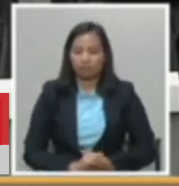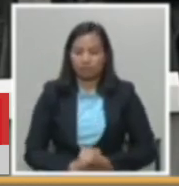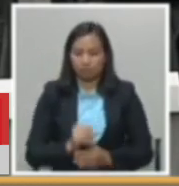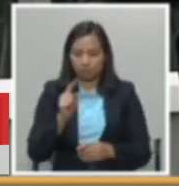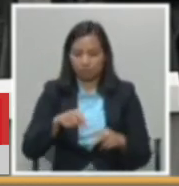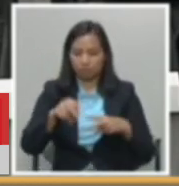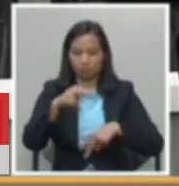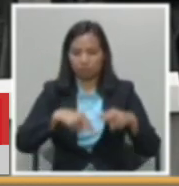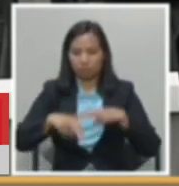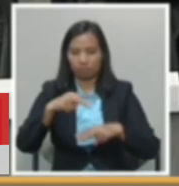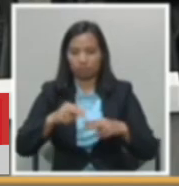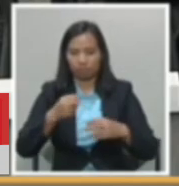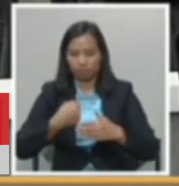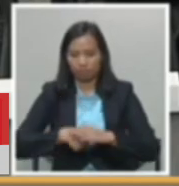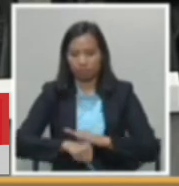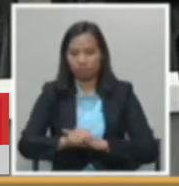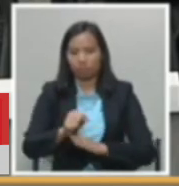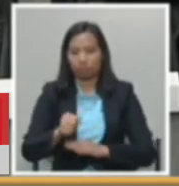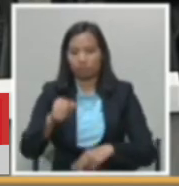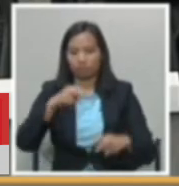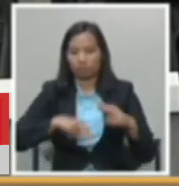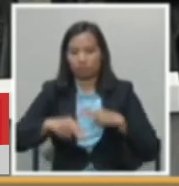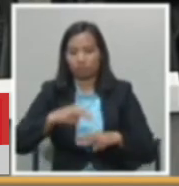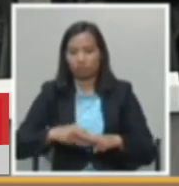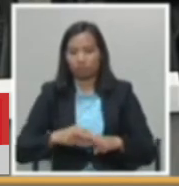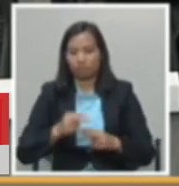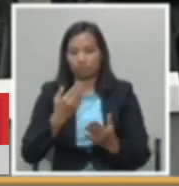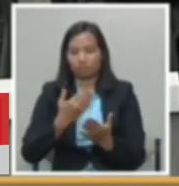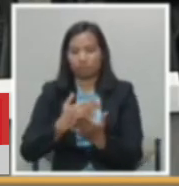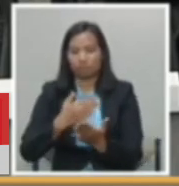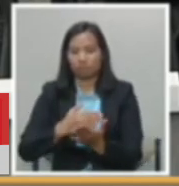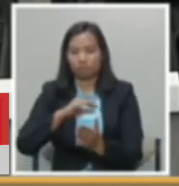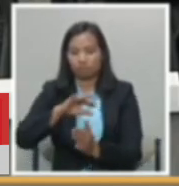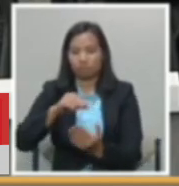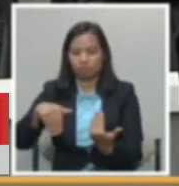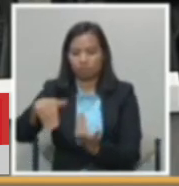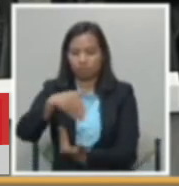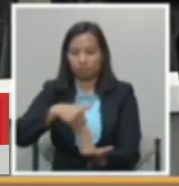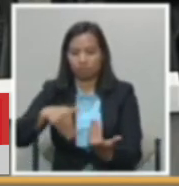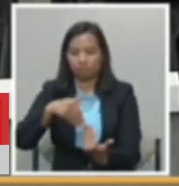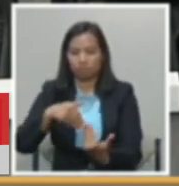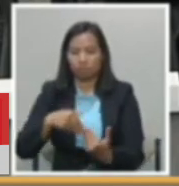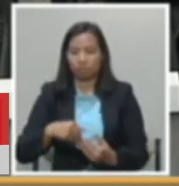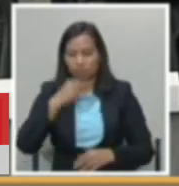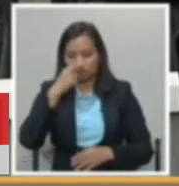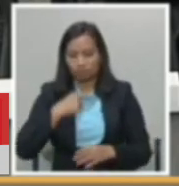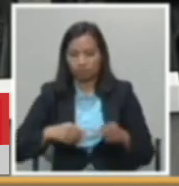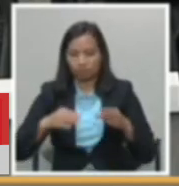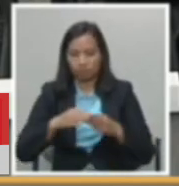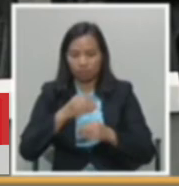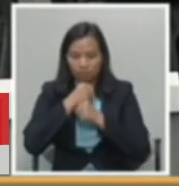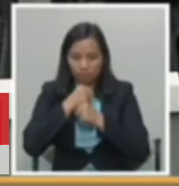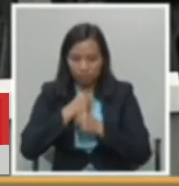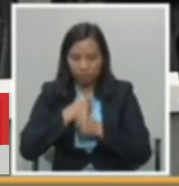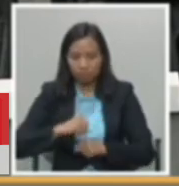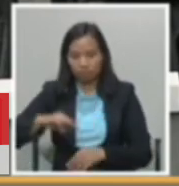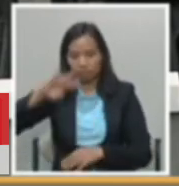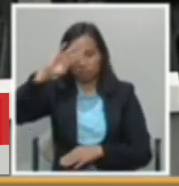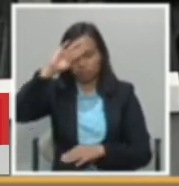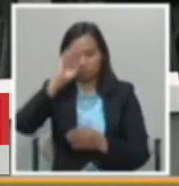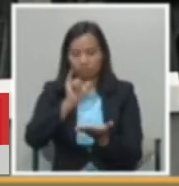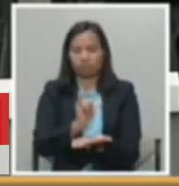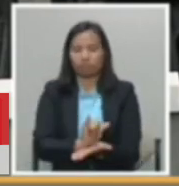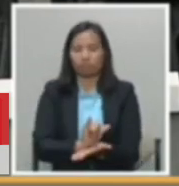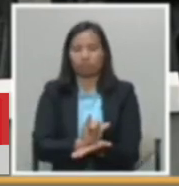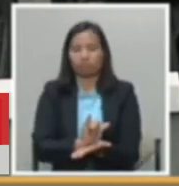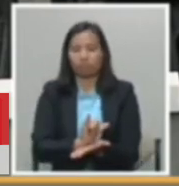ยเรื่องของวัยเจริญพันธุ์ที่จะดูแลประเทศหาเงินเข้าประเทศตรงนี้เป็นเรื่องใหญ่ในกลุ่มผู้สูงอายุก็มีผู้ป่วยติดเตียง